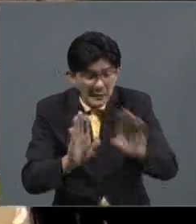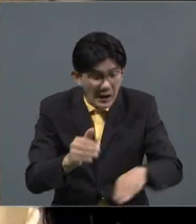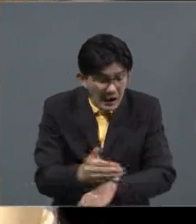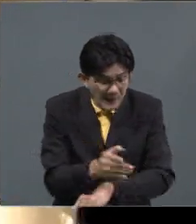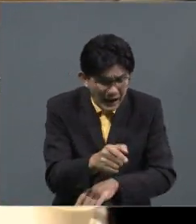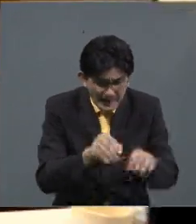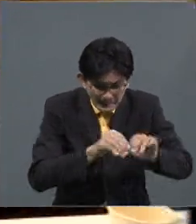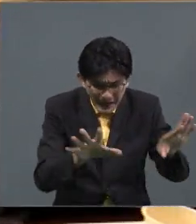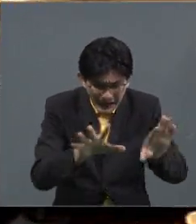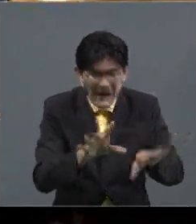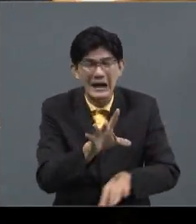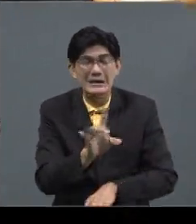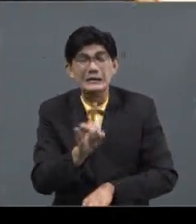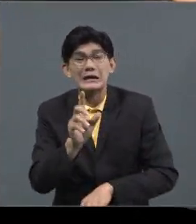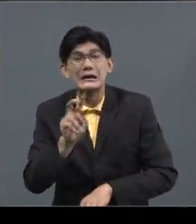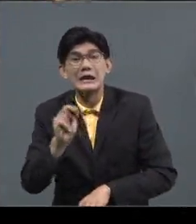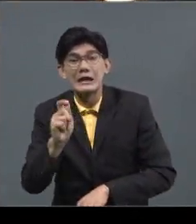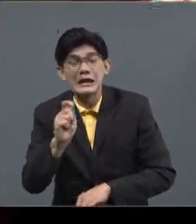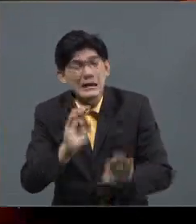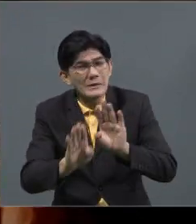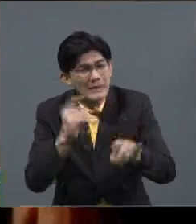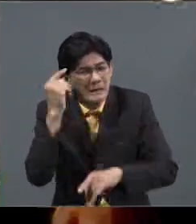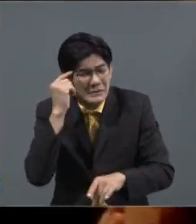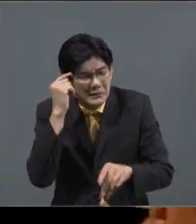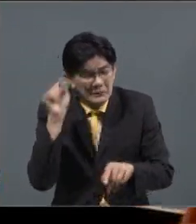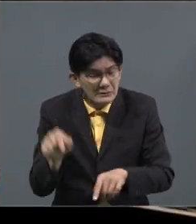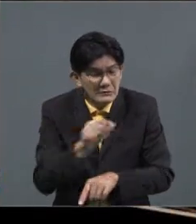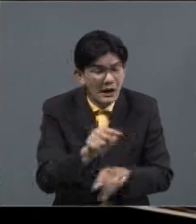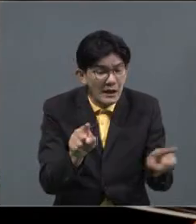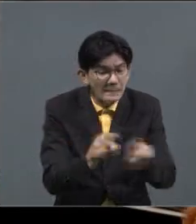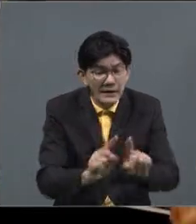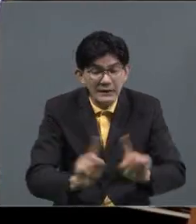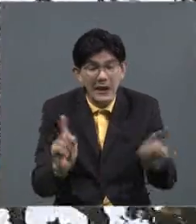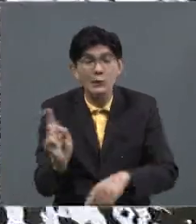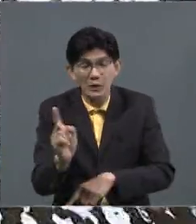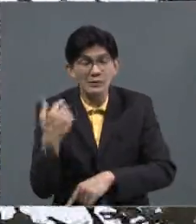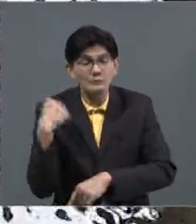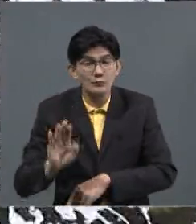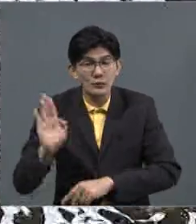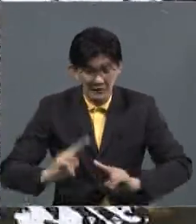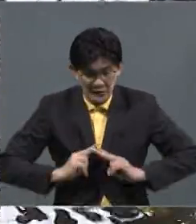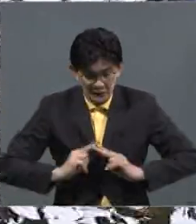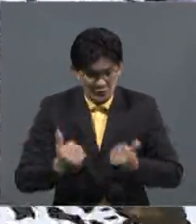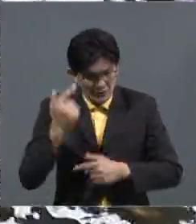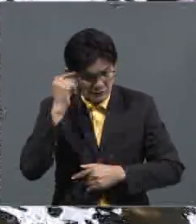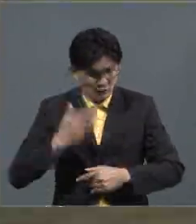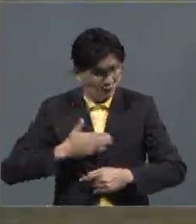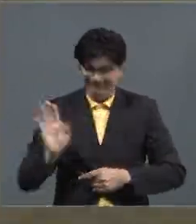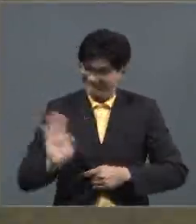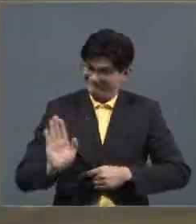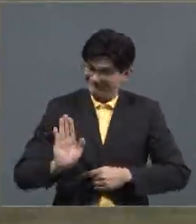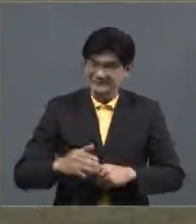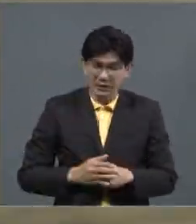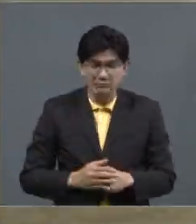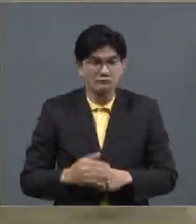ที่มันระบาดอยู่16จังหวัดตอนนี้ว่าตกลงมันคือชุดเดียวกันจริงหรือไม่เพราะเอกชนเขาก็ยืนยันว่ามันไม่ใช่ของเขาแน่นอนของเขา